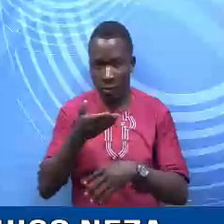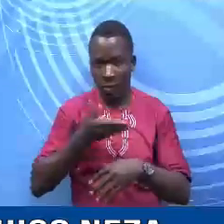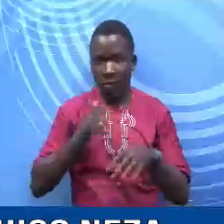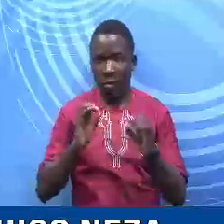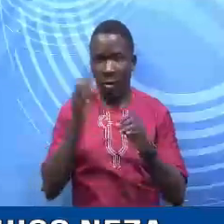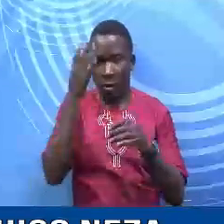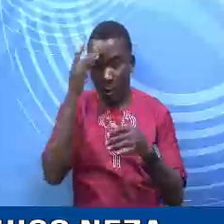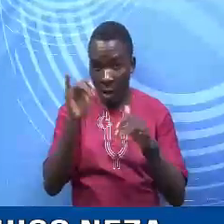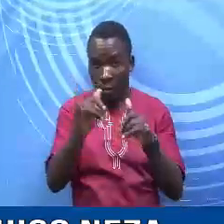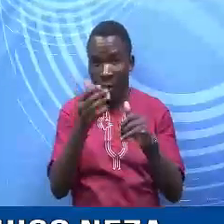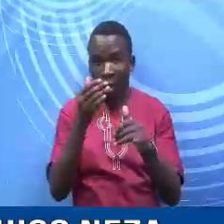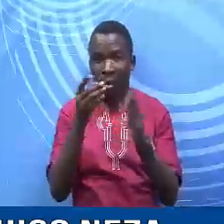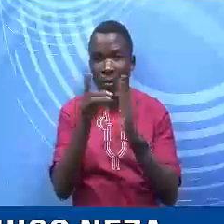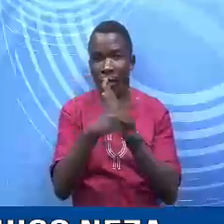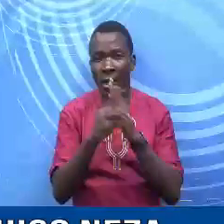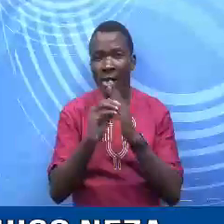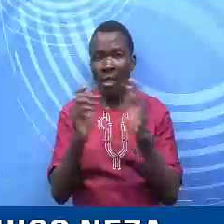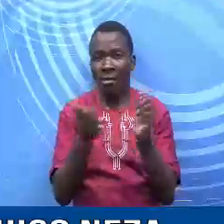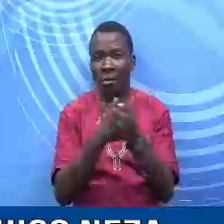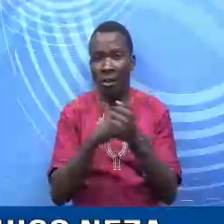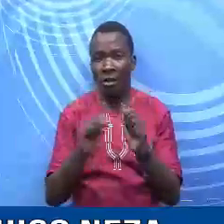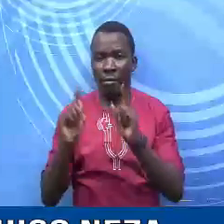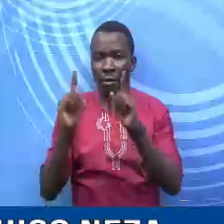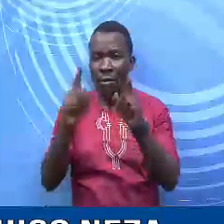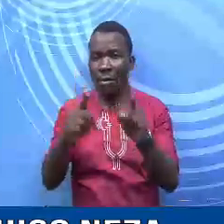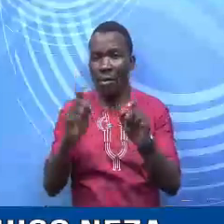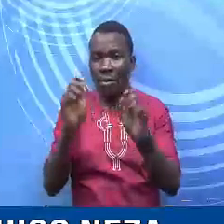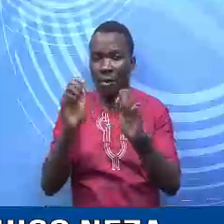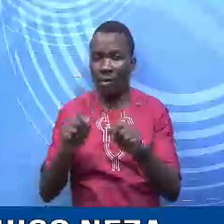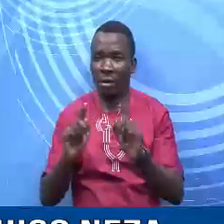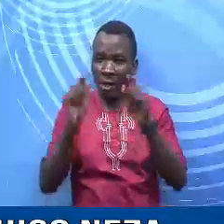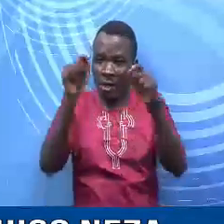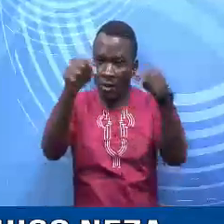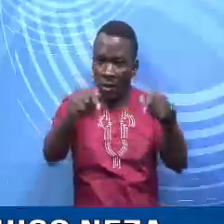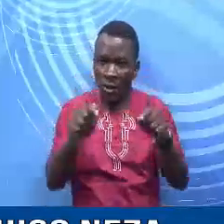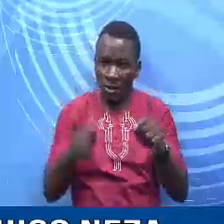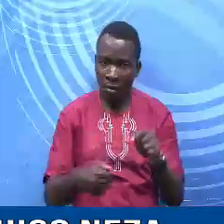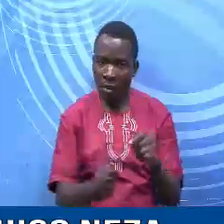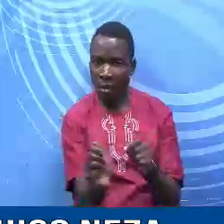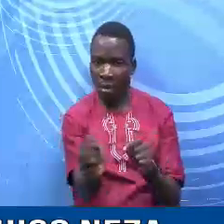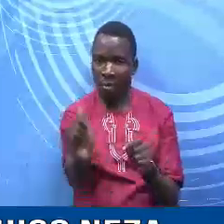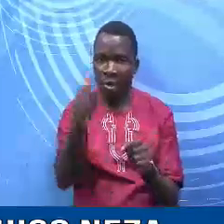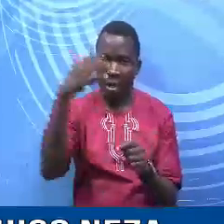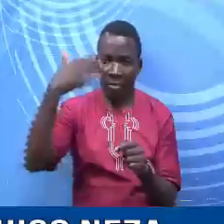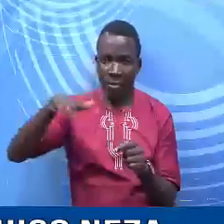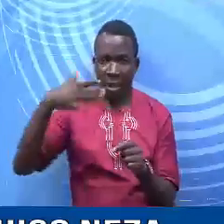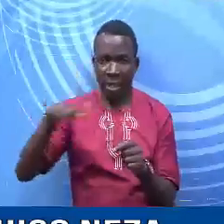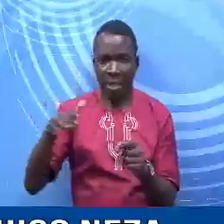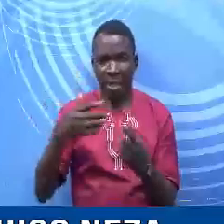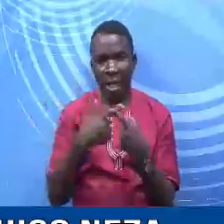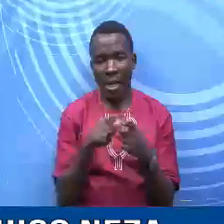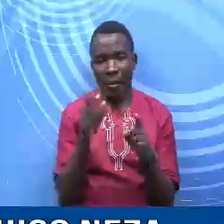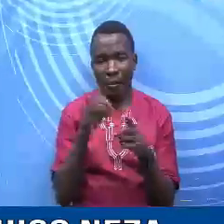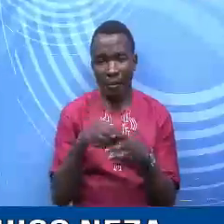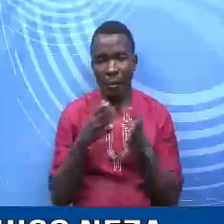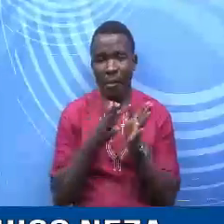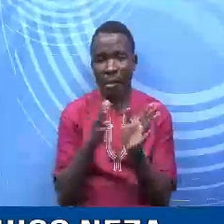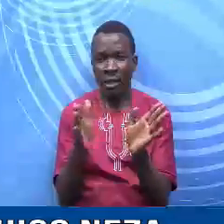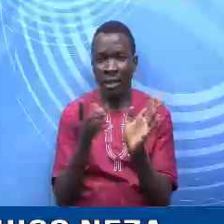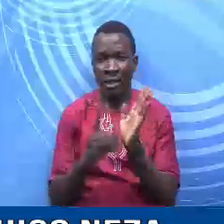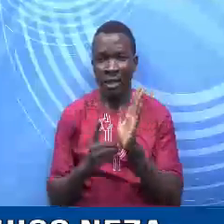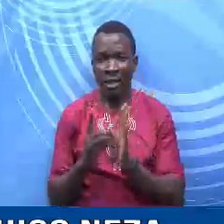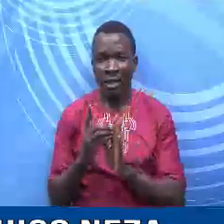karere ntabwo ubu najyayo. Nshobora kujya Mutenderi, nshobora kujya Kibungo bakampenda, ariko muri rusange urumva nko ku iterambere